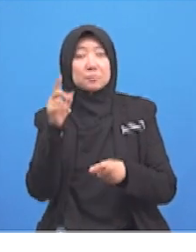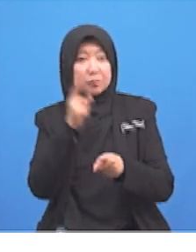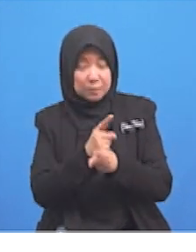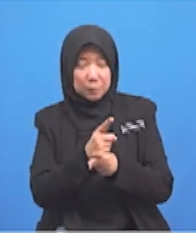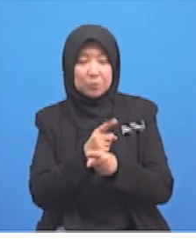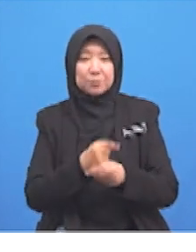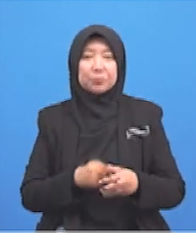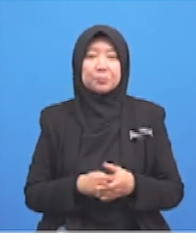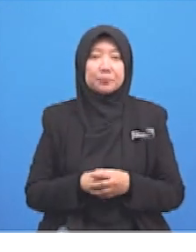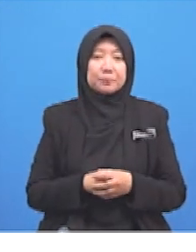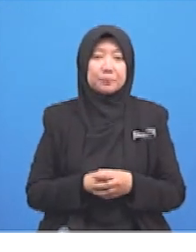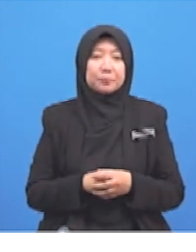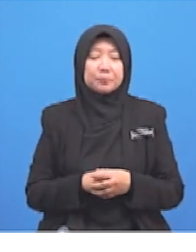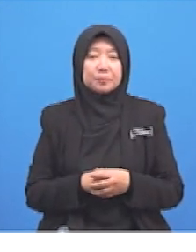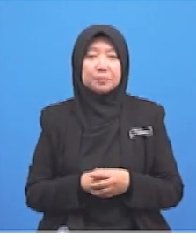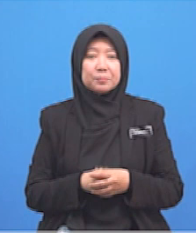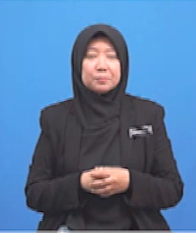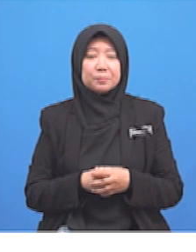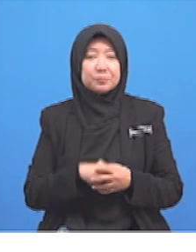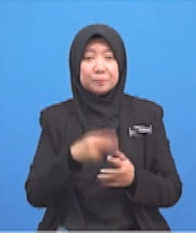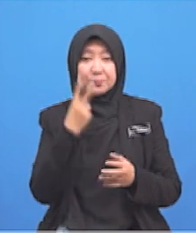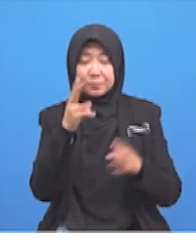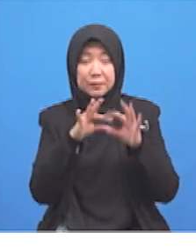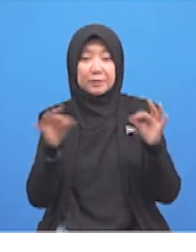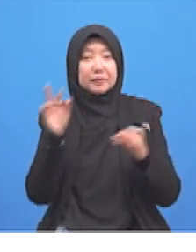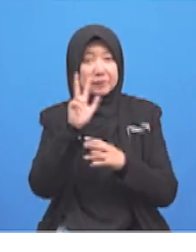betul. Jom kita lihat penyata yang ketiga.